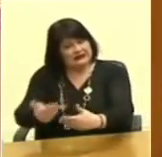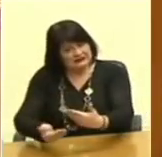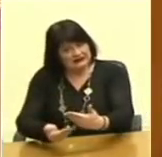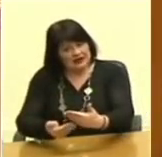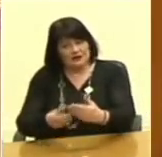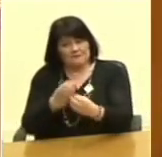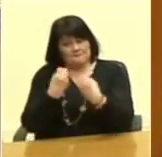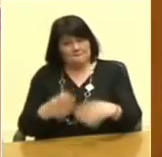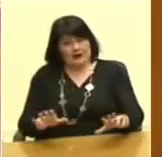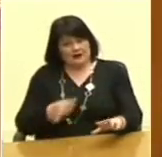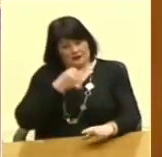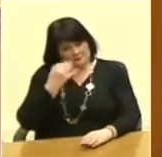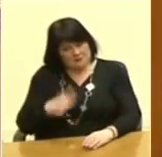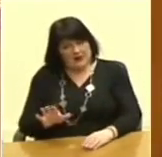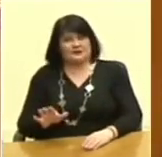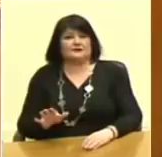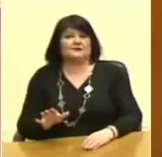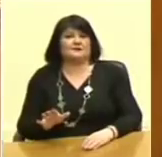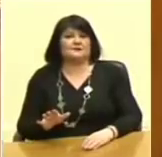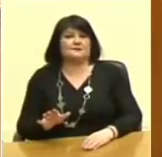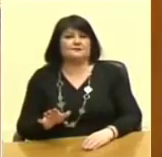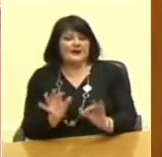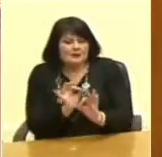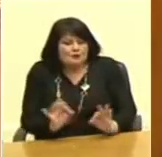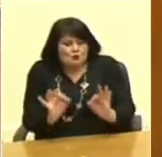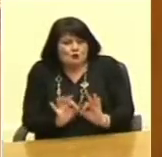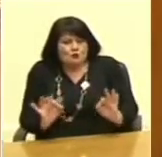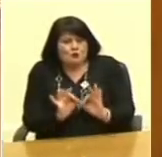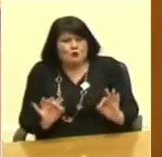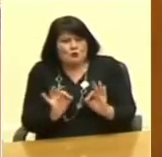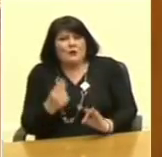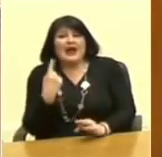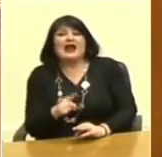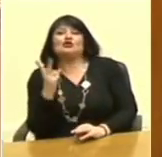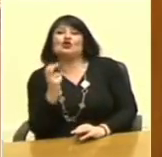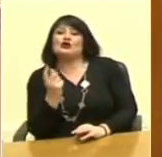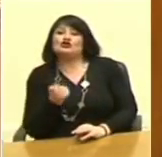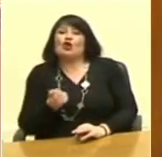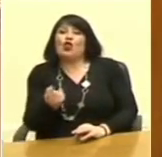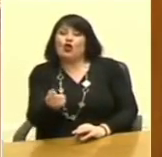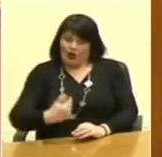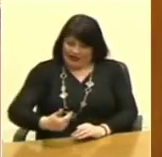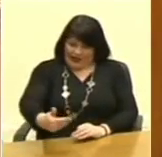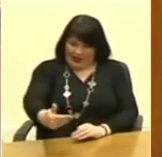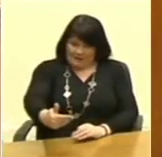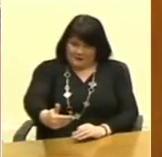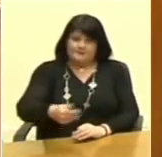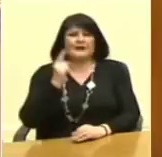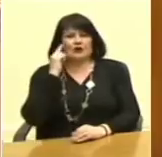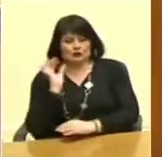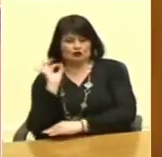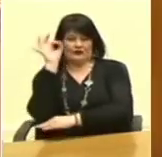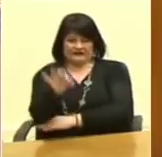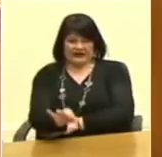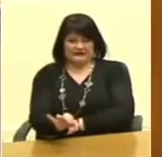ανακοινώσαμε, μετά από βασανιστική προεργασία που έπρεπε να γίνει, τις 120 δόσεις. Και νομίζω ότι έχουμε φτάσει στο σημείο να